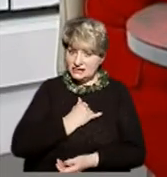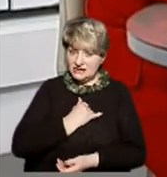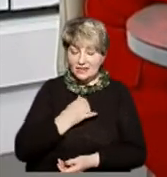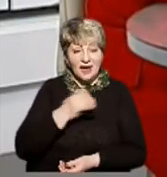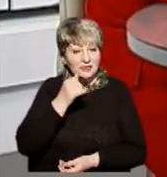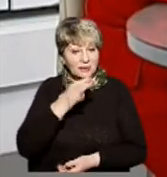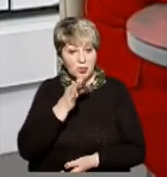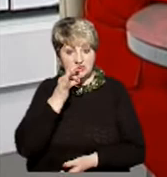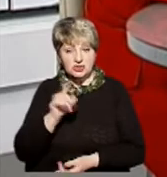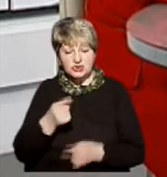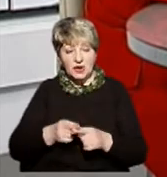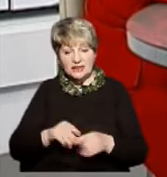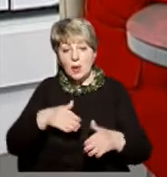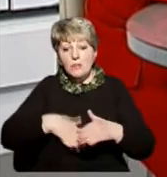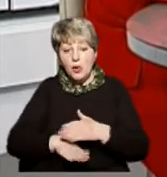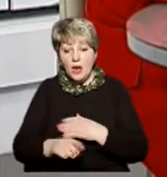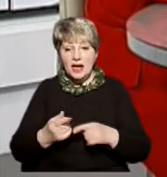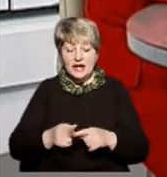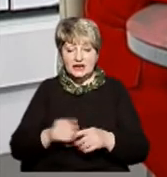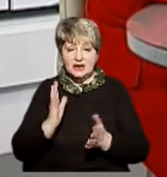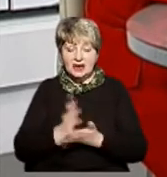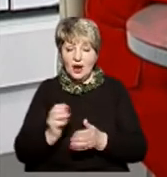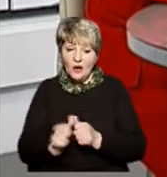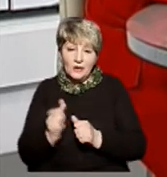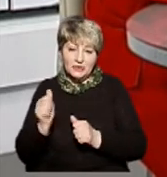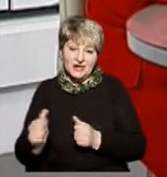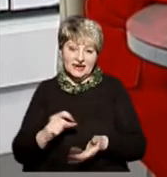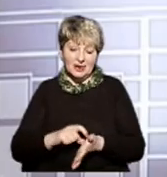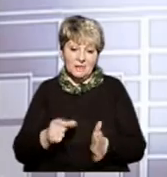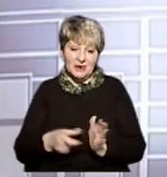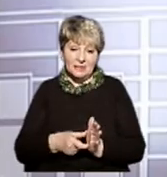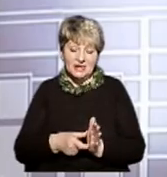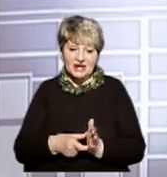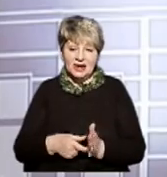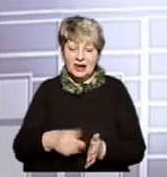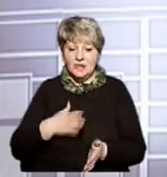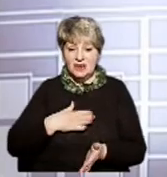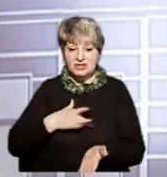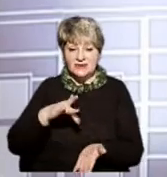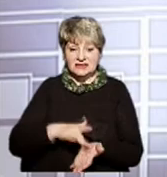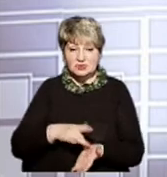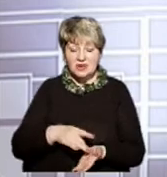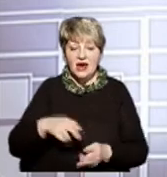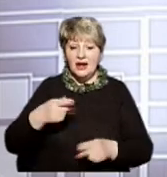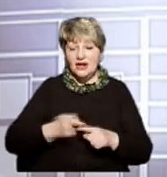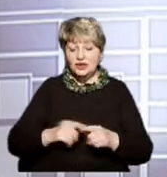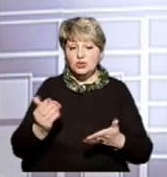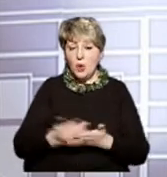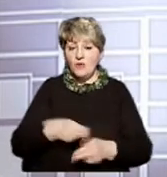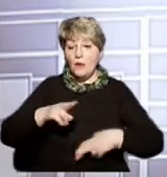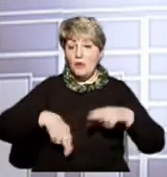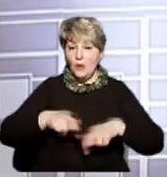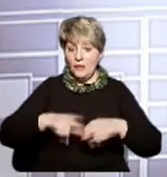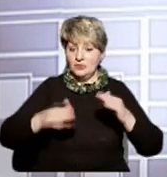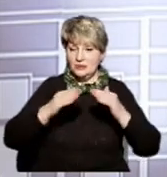навіть не можу сказати, що це підвальне приміщення, це цокольне приміщення перинатального центру. Перинатальний центр був збудований всього-навсього 5 років назад, і